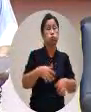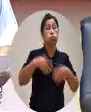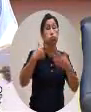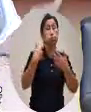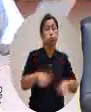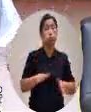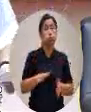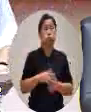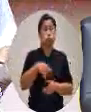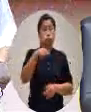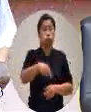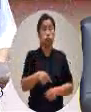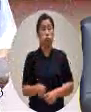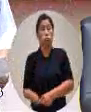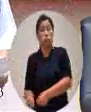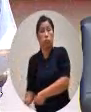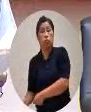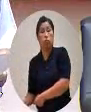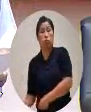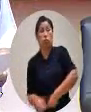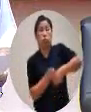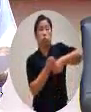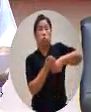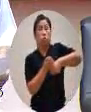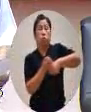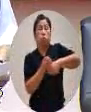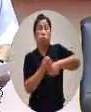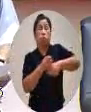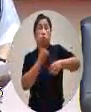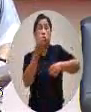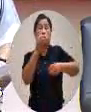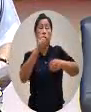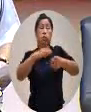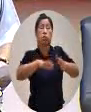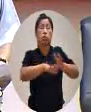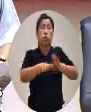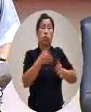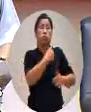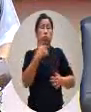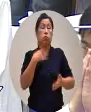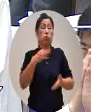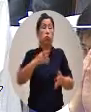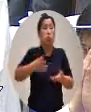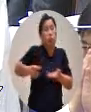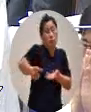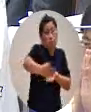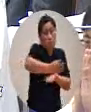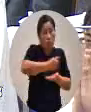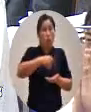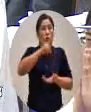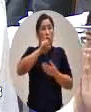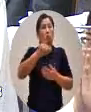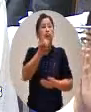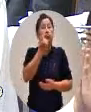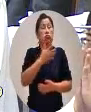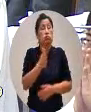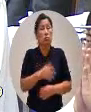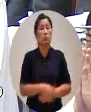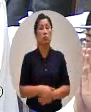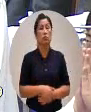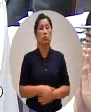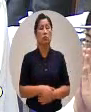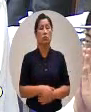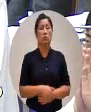之後這個球場我們能不能收回來當然可以收回來當然可以嘛來